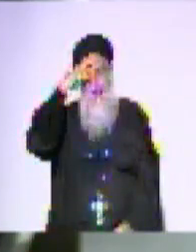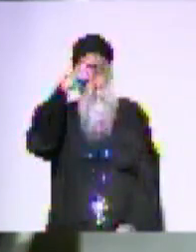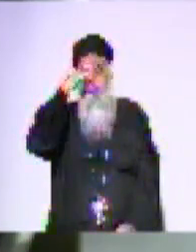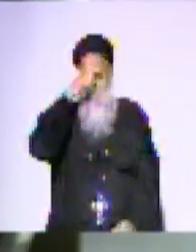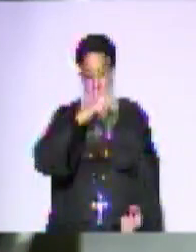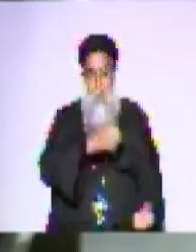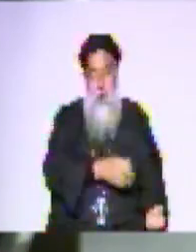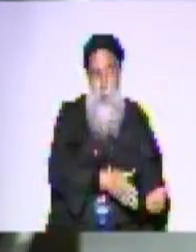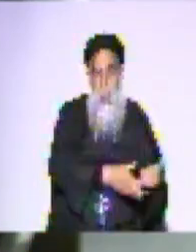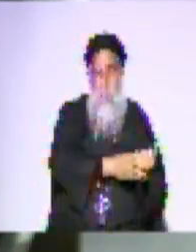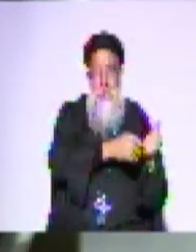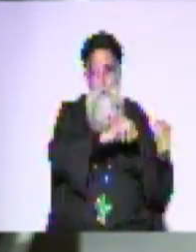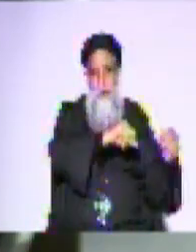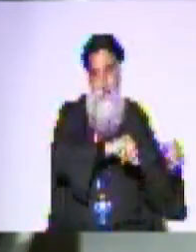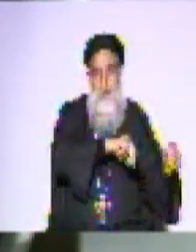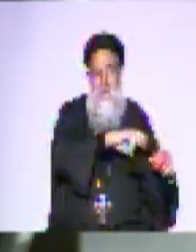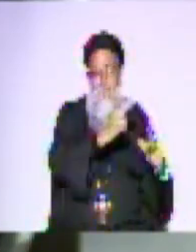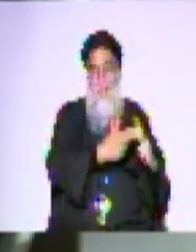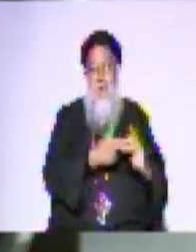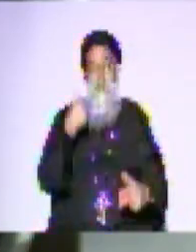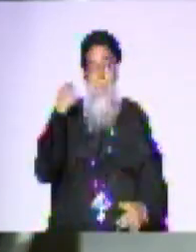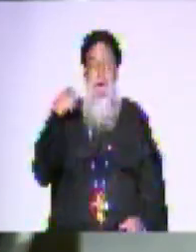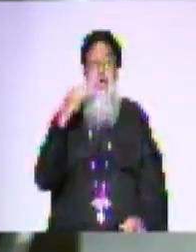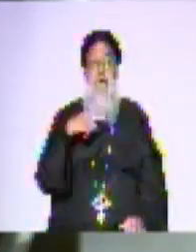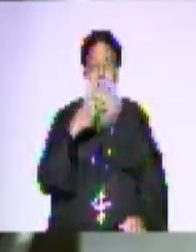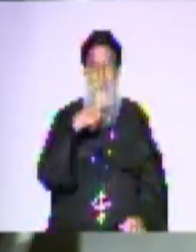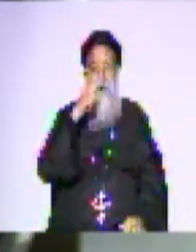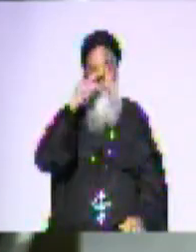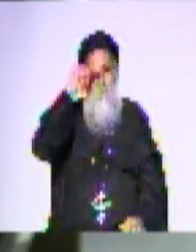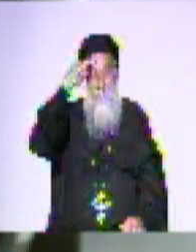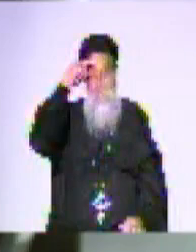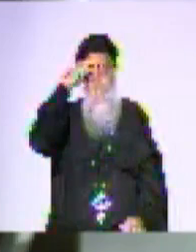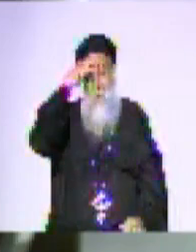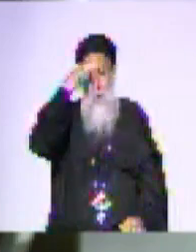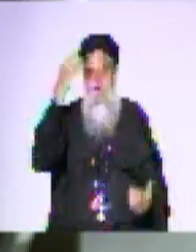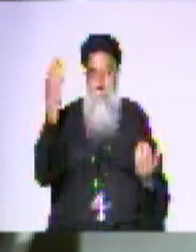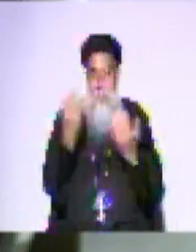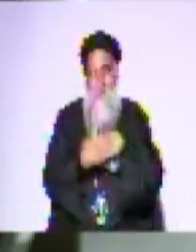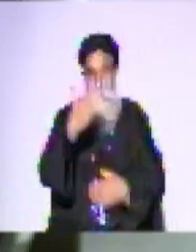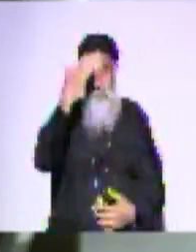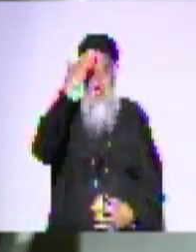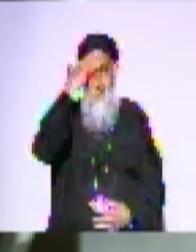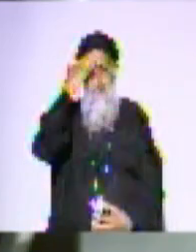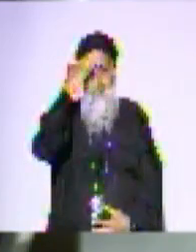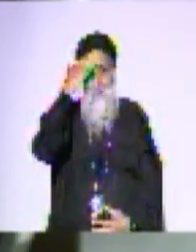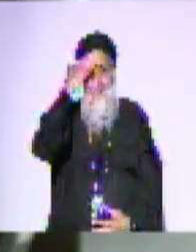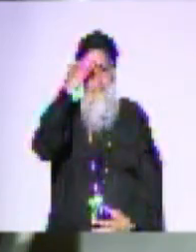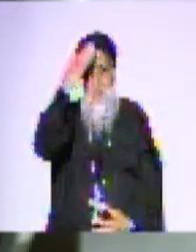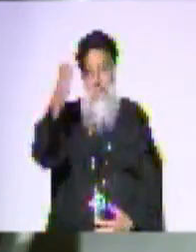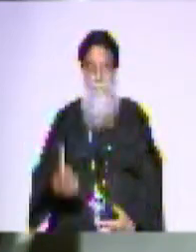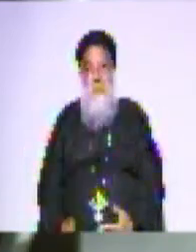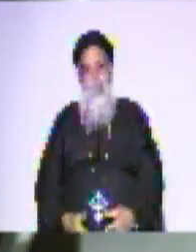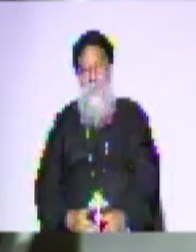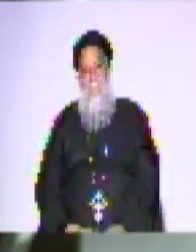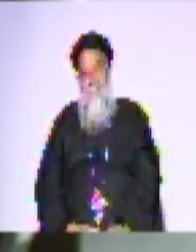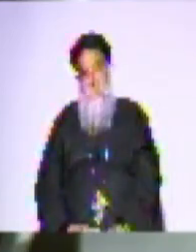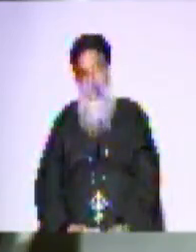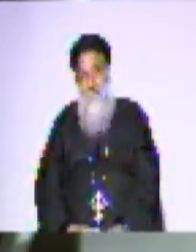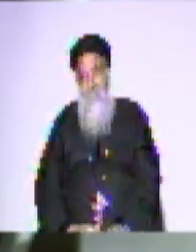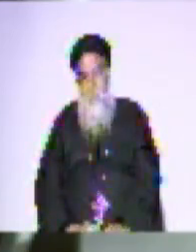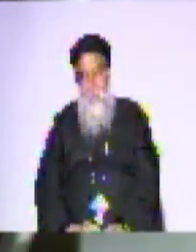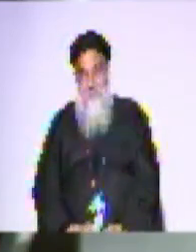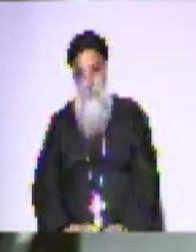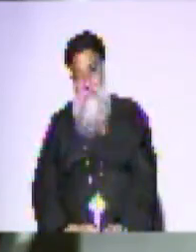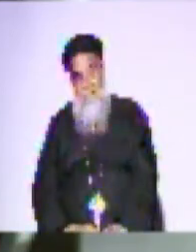اللعنه اللي كانت على البشريه ويحوله الى بركه، دلوقتي الصليب بقى بركه مش